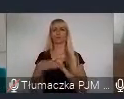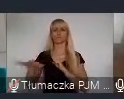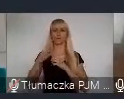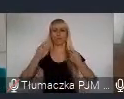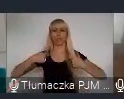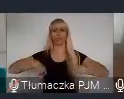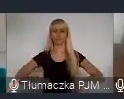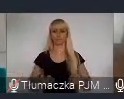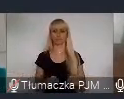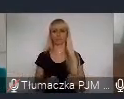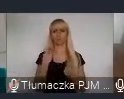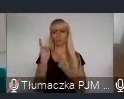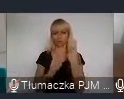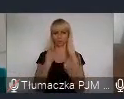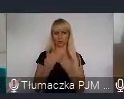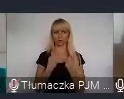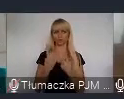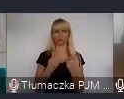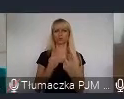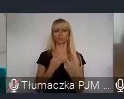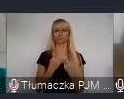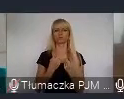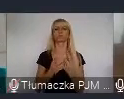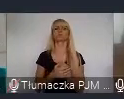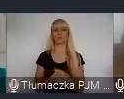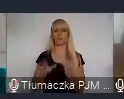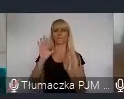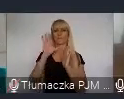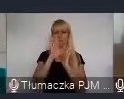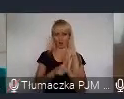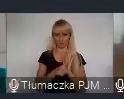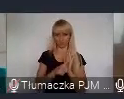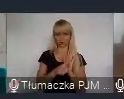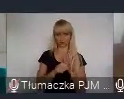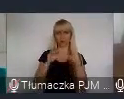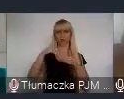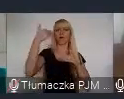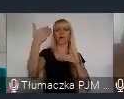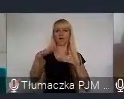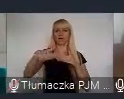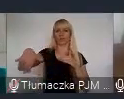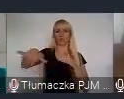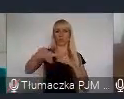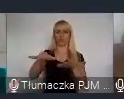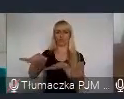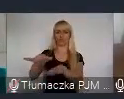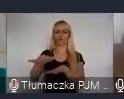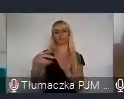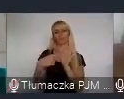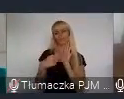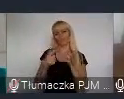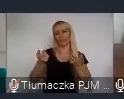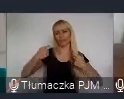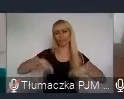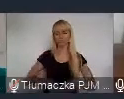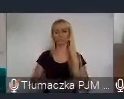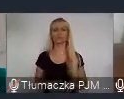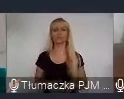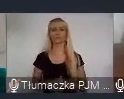zasady obszary położone poza granicami administracyjnymi miast, ale są dwa wyjątki. W przypadku właśnie tego